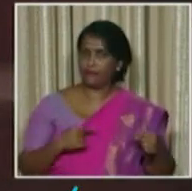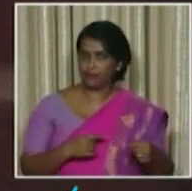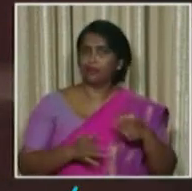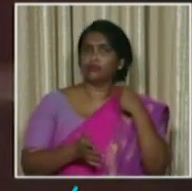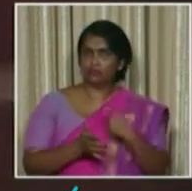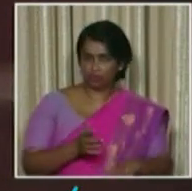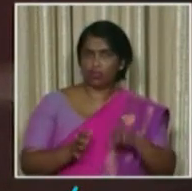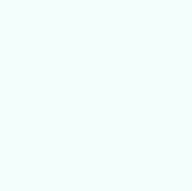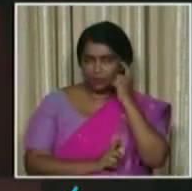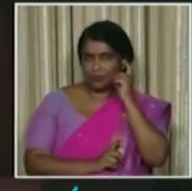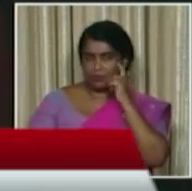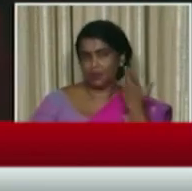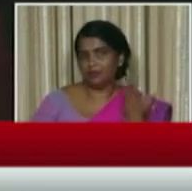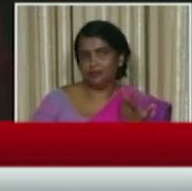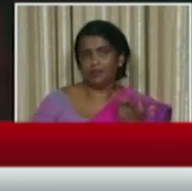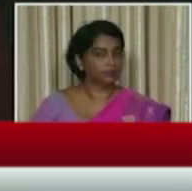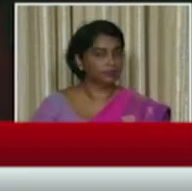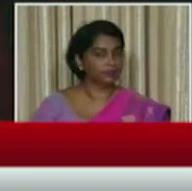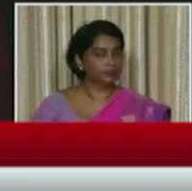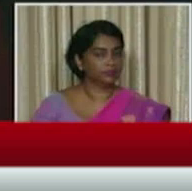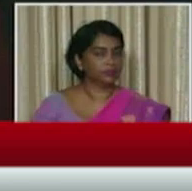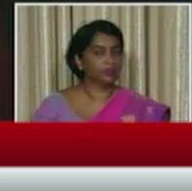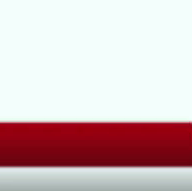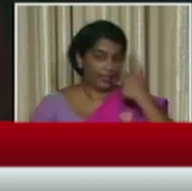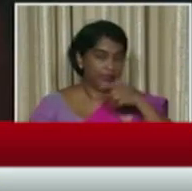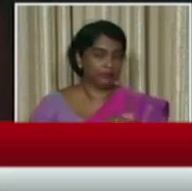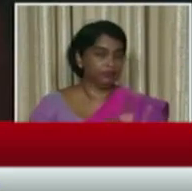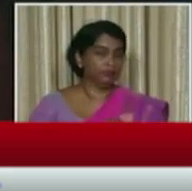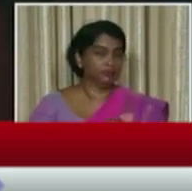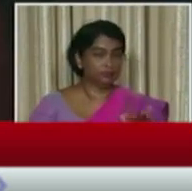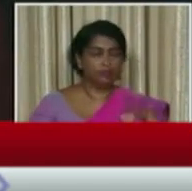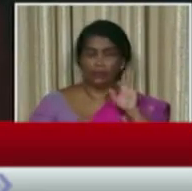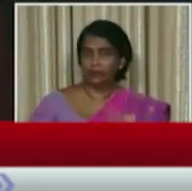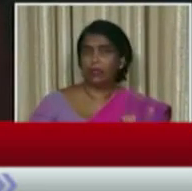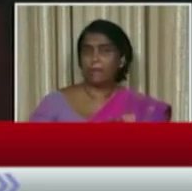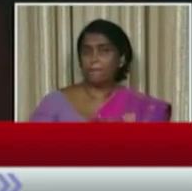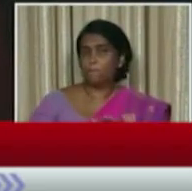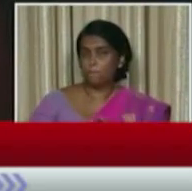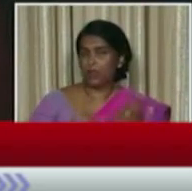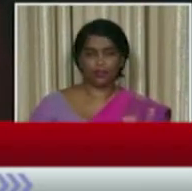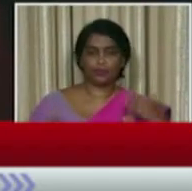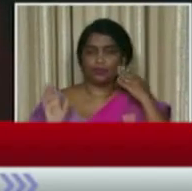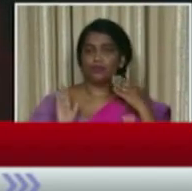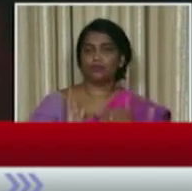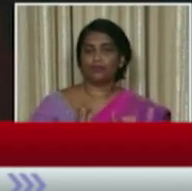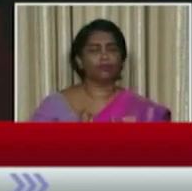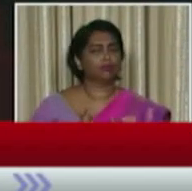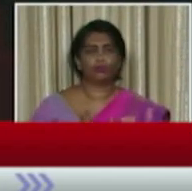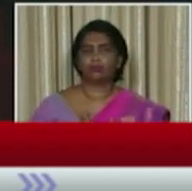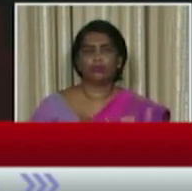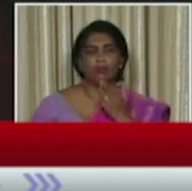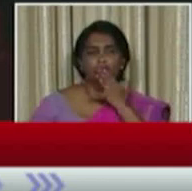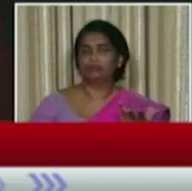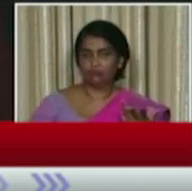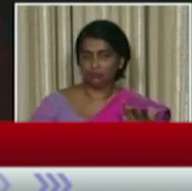කරන්න ප්‍රතික්ෂේප කරාද කියලා. නිව් ඩයමන්ඩ් ඔයිල් ස්පිල් එකෙන් ඒ ඇති වුණු පරිසර දූෂණය පිළිබඳව කිසිම පාඩමක් ඉගෙන